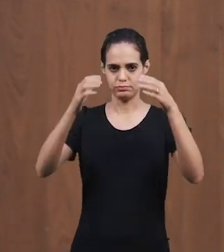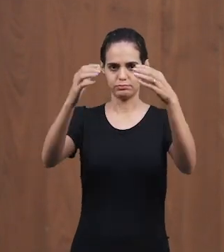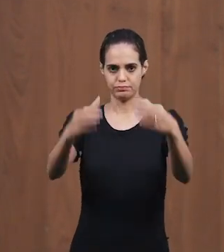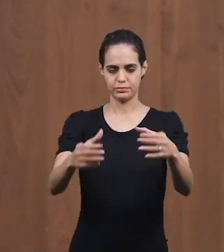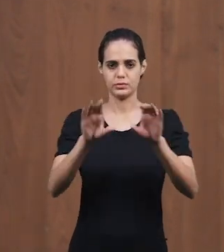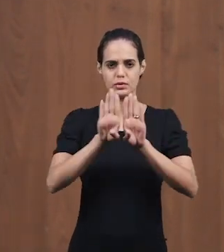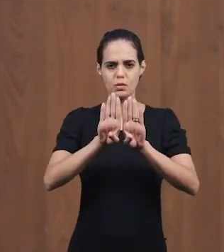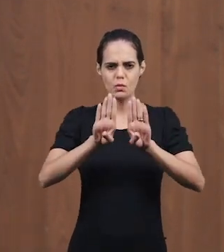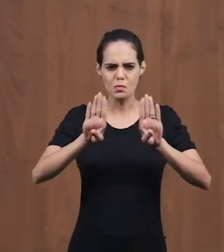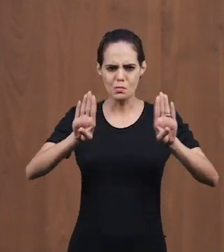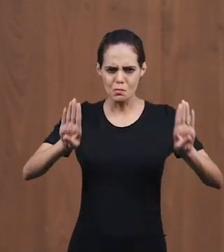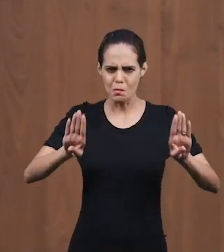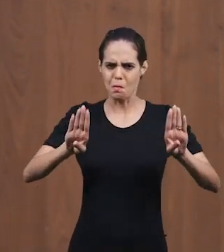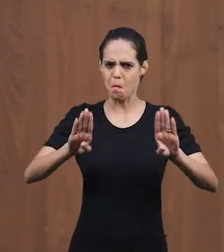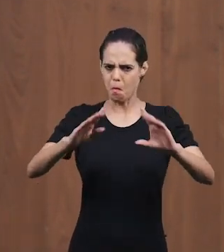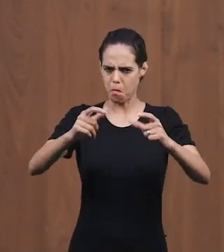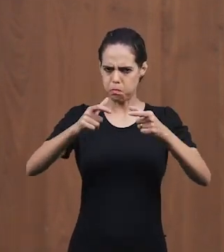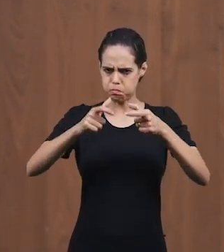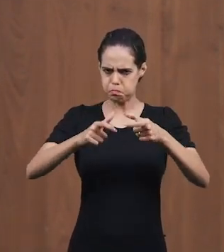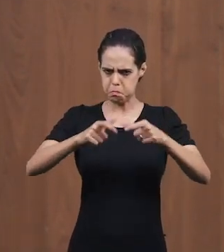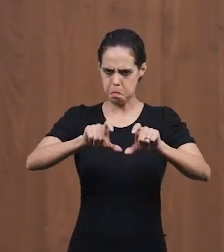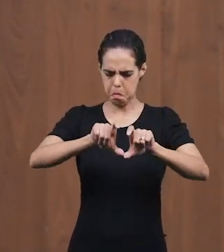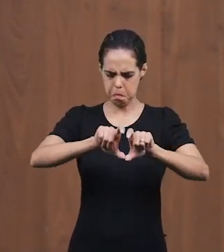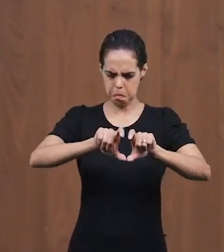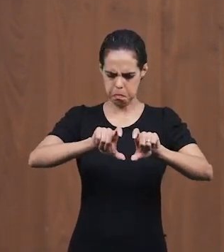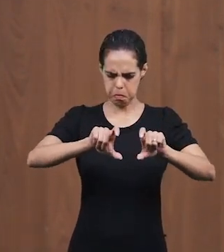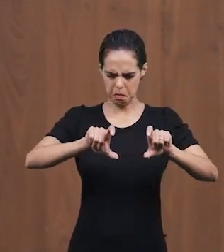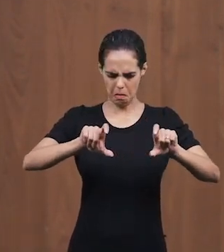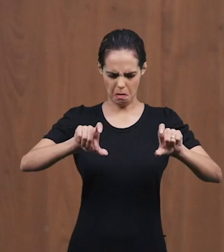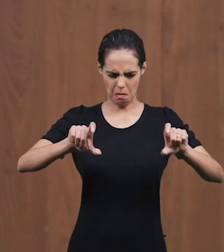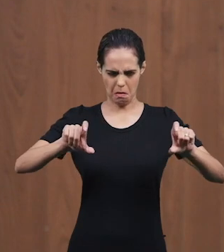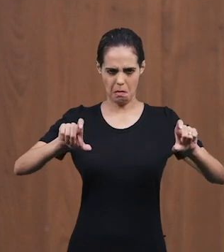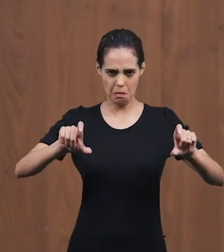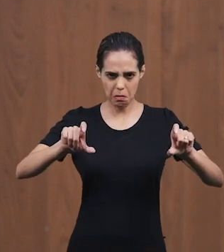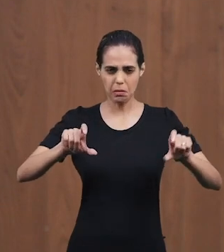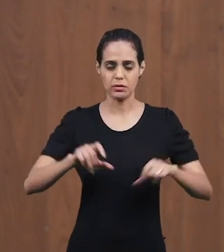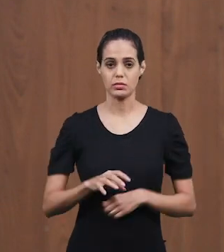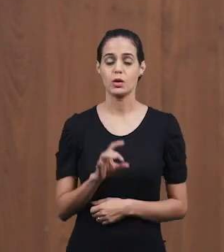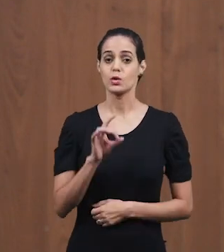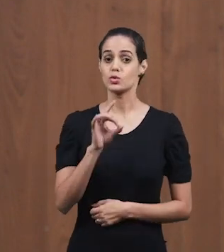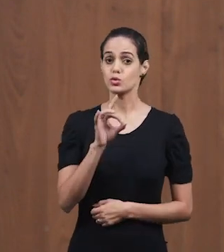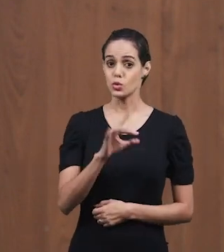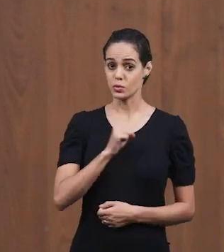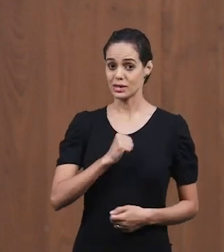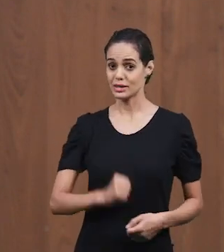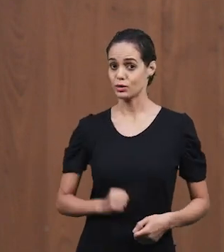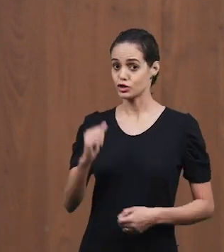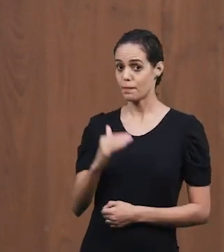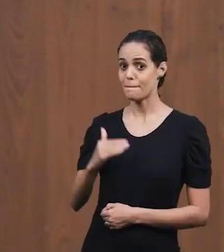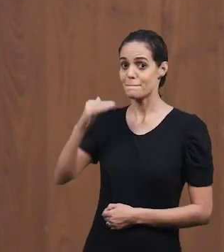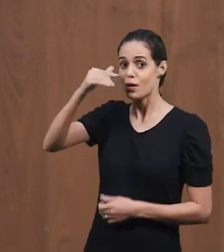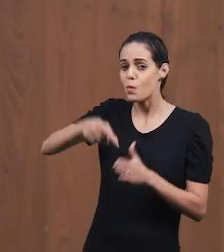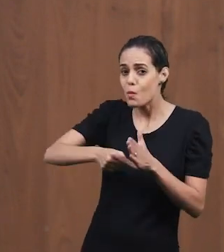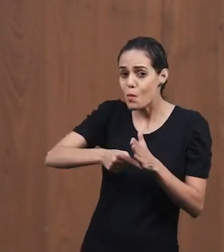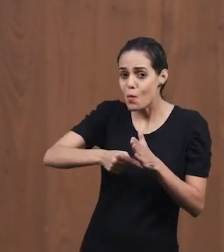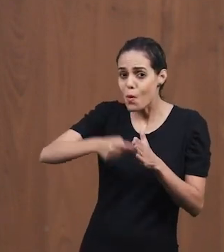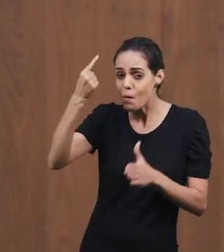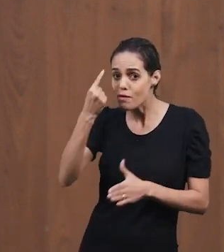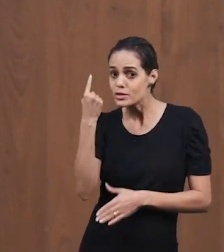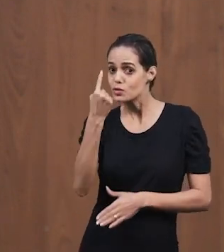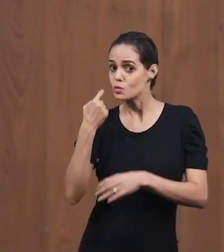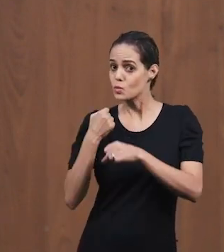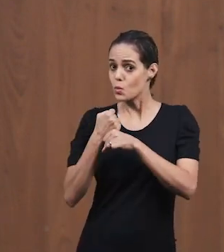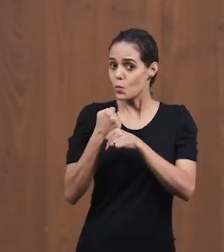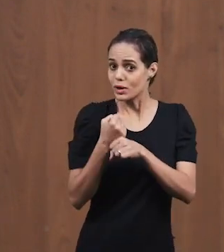deux environnements. C'était un rideau très, très gros, très épais. Seulement le souverain sacrificateur, une fois par an, pouvait